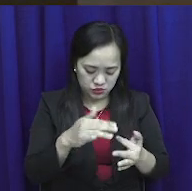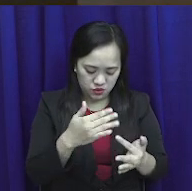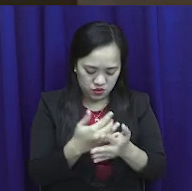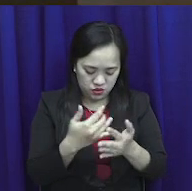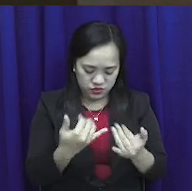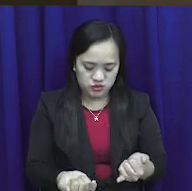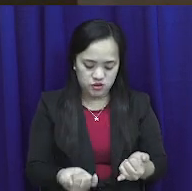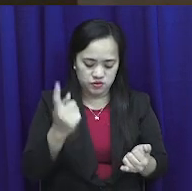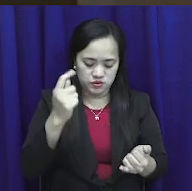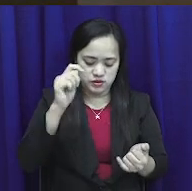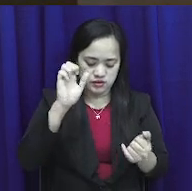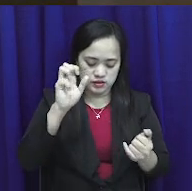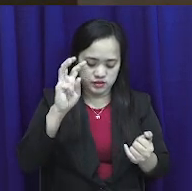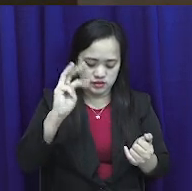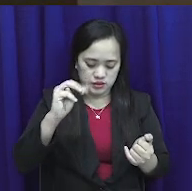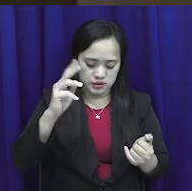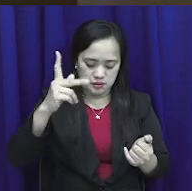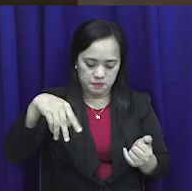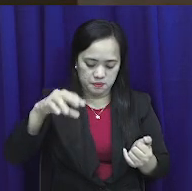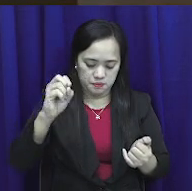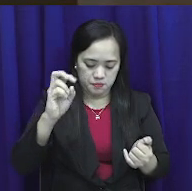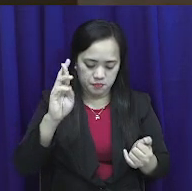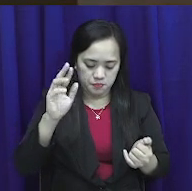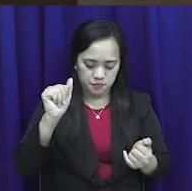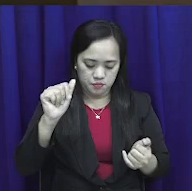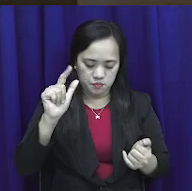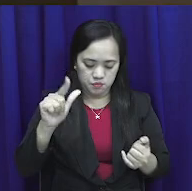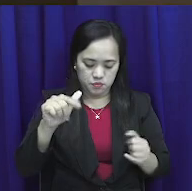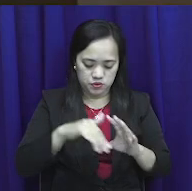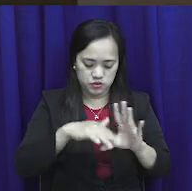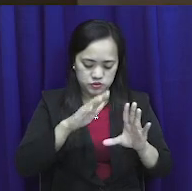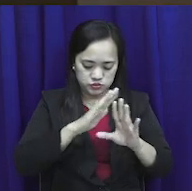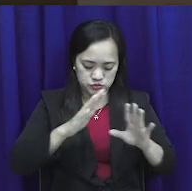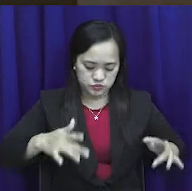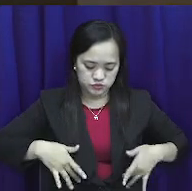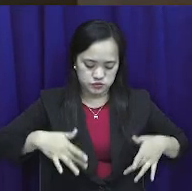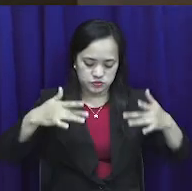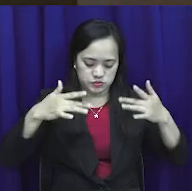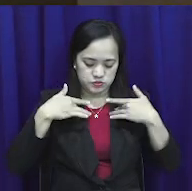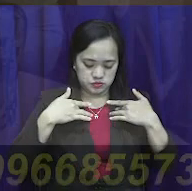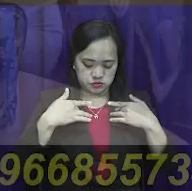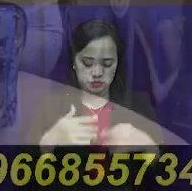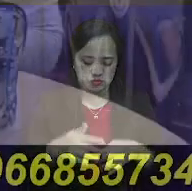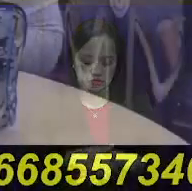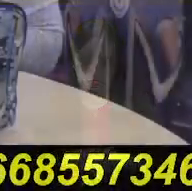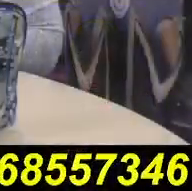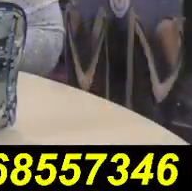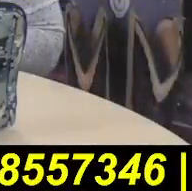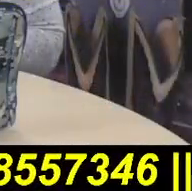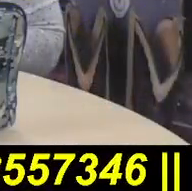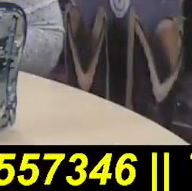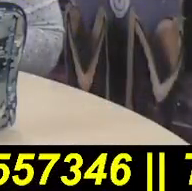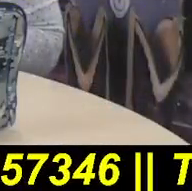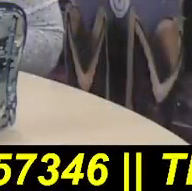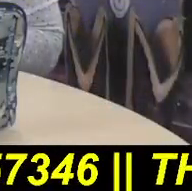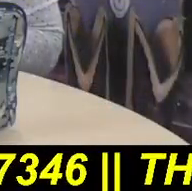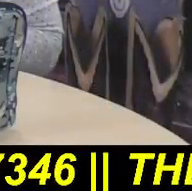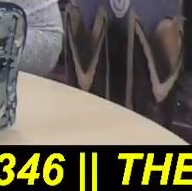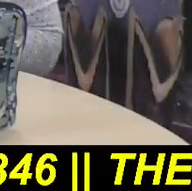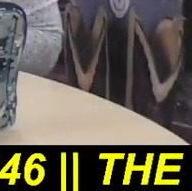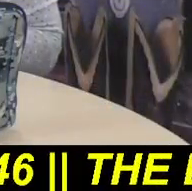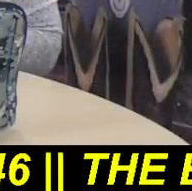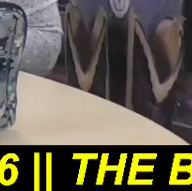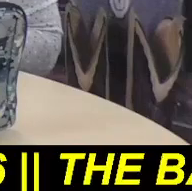Panginoon ay naandon sa ating kasiyahan ito ah sabi dito the reality that Joy is a key